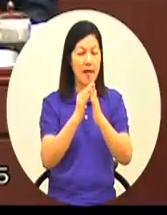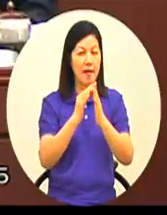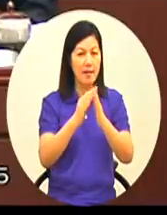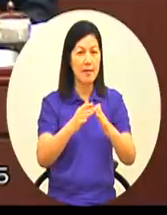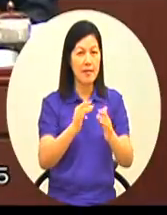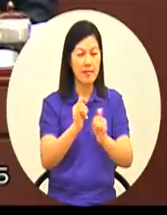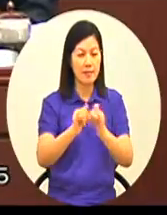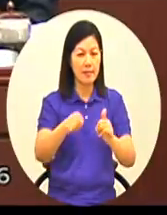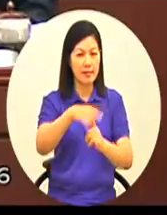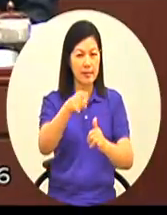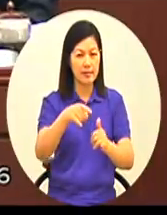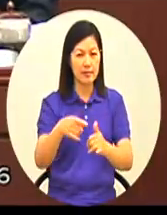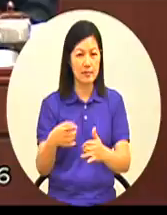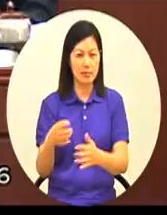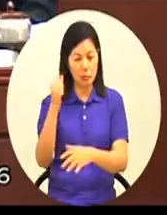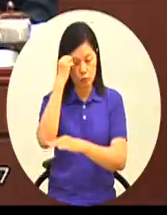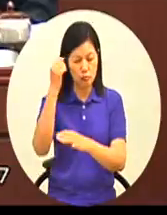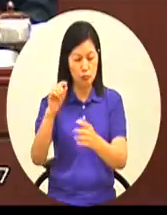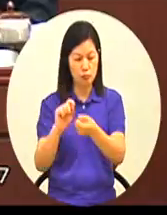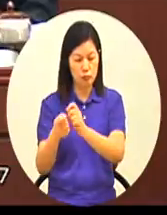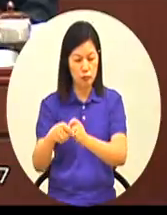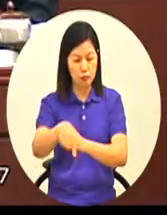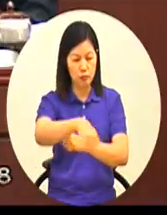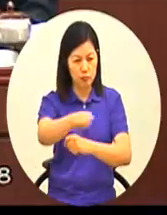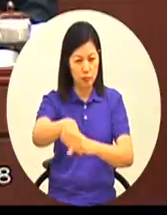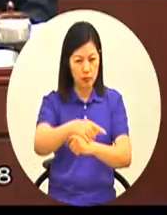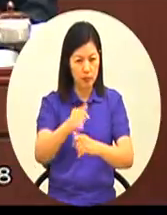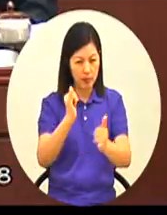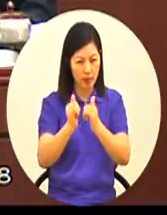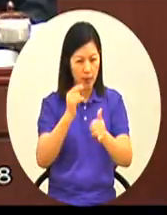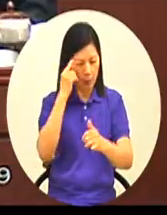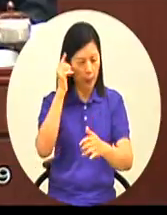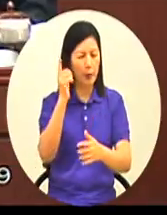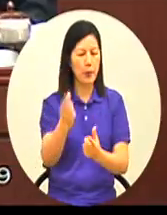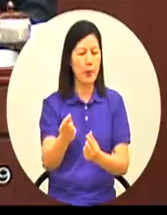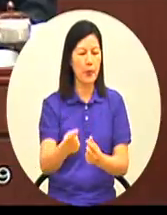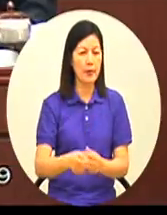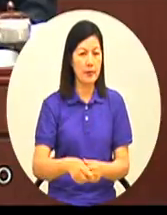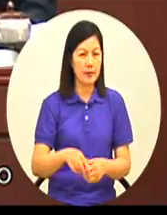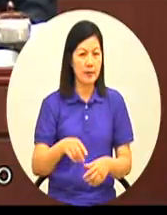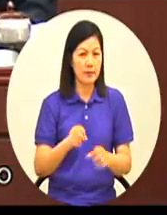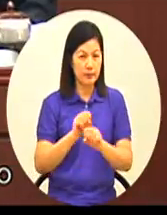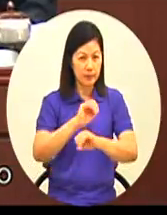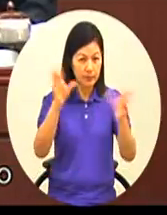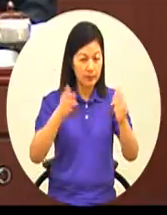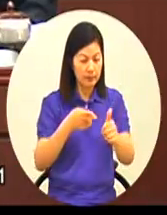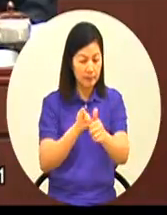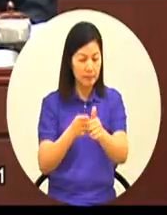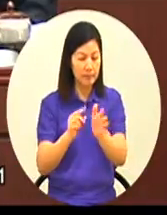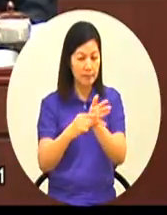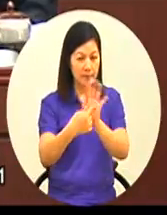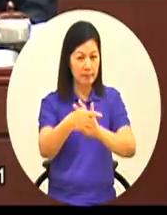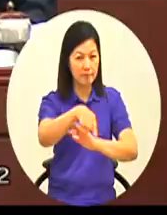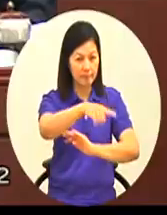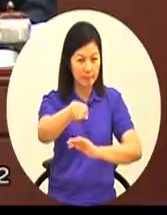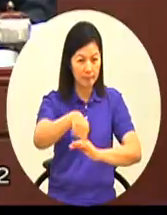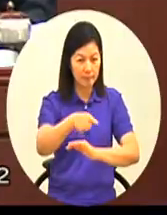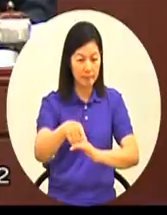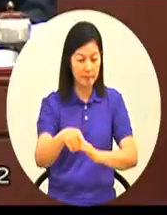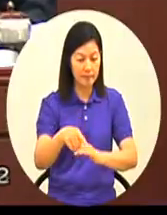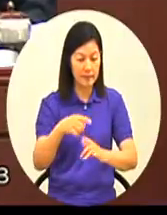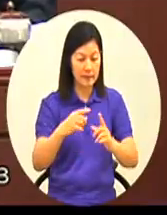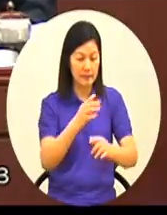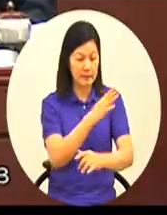朋友的非常的肯定。那其实市长也在看着这个光雕秀的内容之后，我记得那一天市长也当场在现